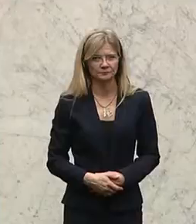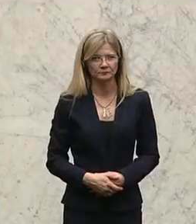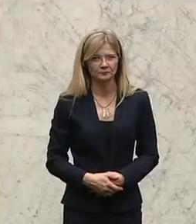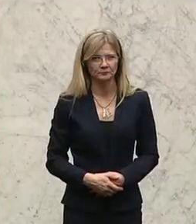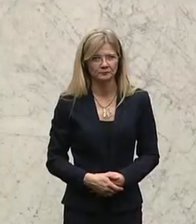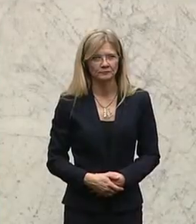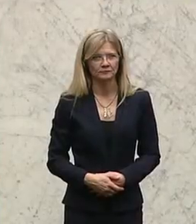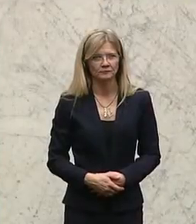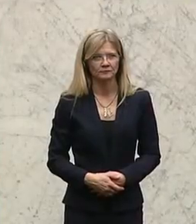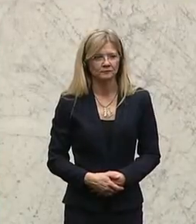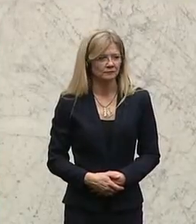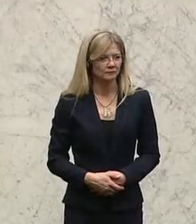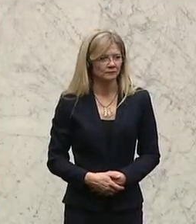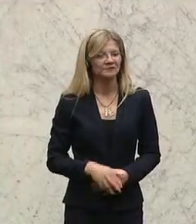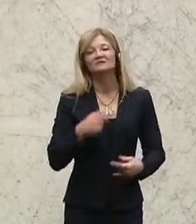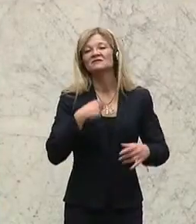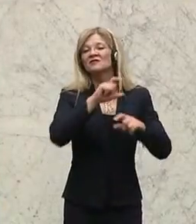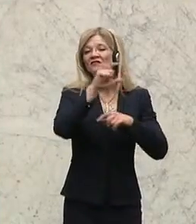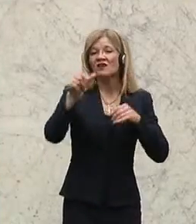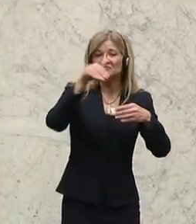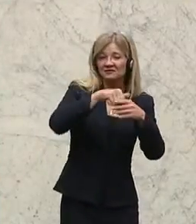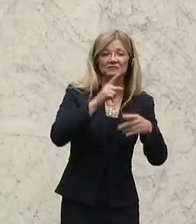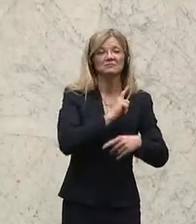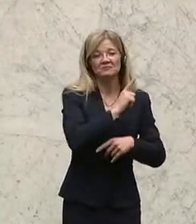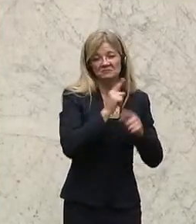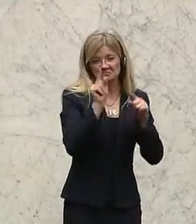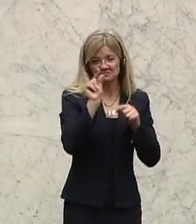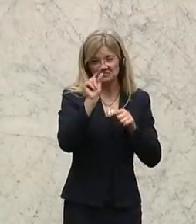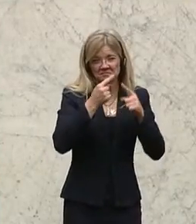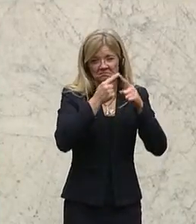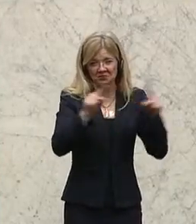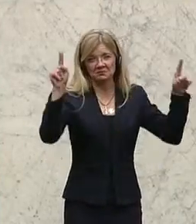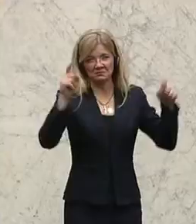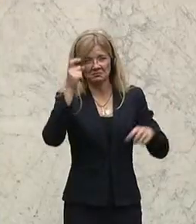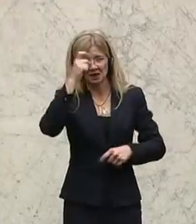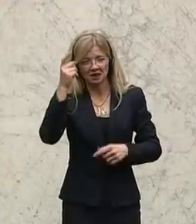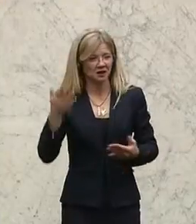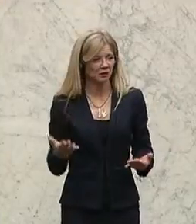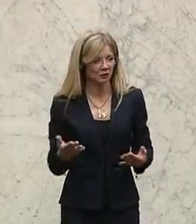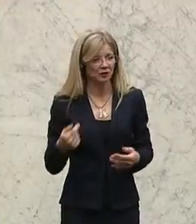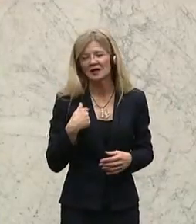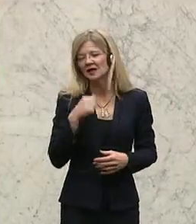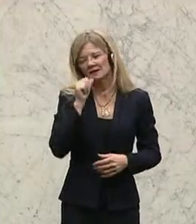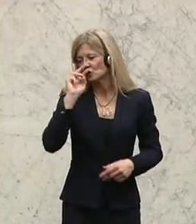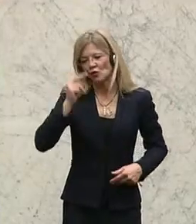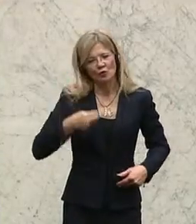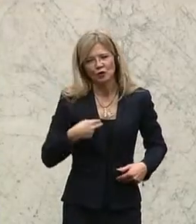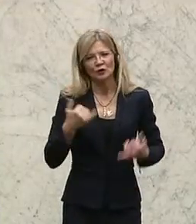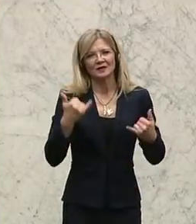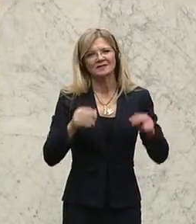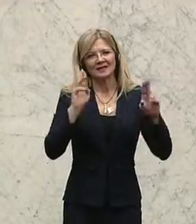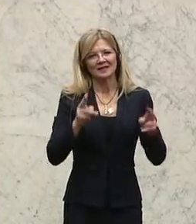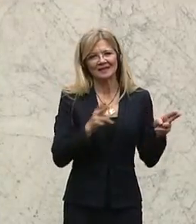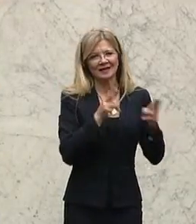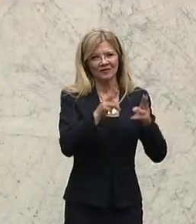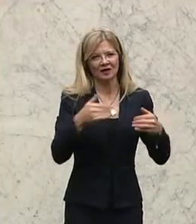In der Sache sind wir etwas anderer Meinung. Da bin ich nicht überzeugt davon, dass das jetzt der richtige eingeschlagene Weg ist, den wir mit der Gesundheitsreform gehen. Ich glaube eher,